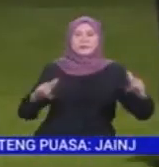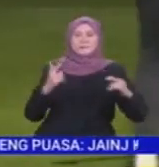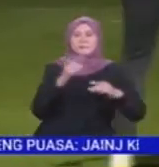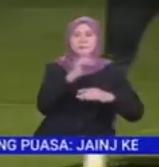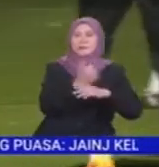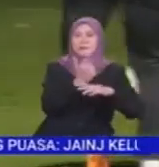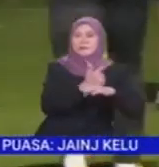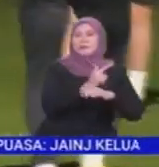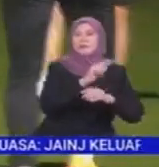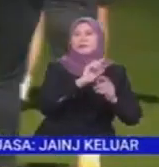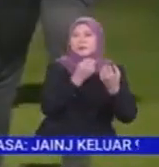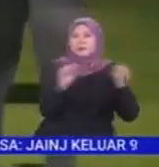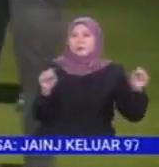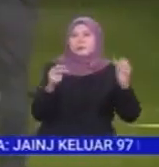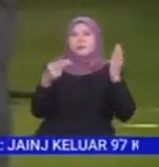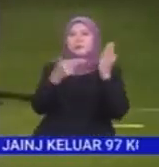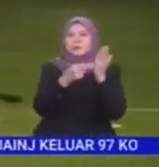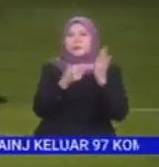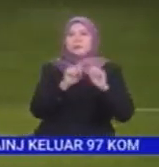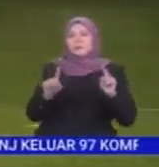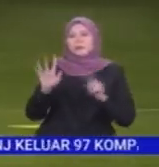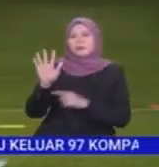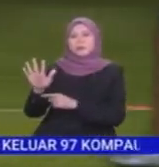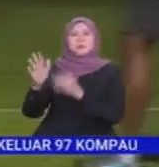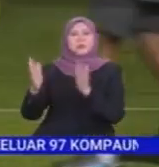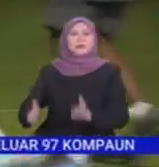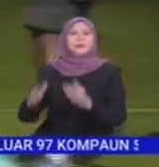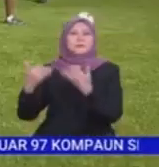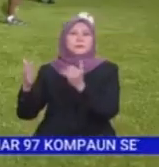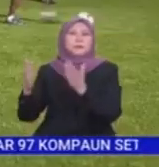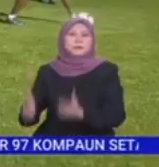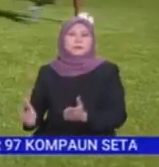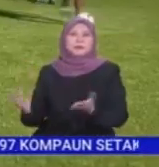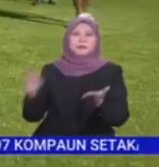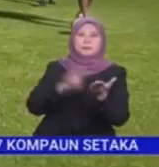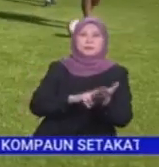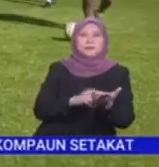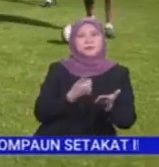persediaan ke Hanoi, namun hanya 5 pemain melapor diri setakat ini.